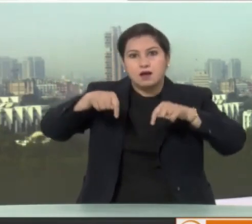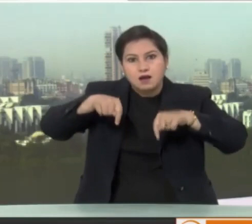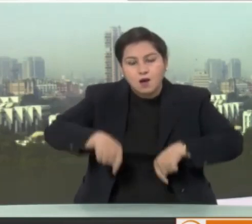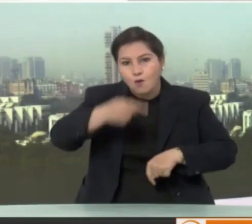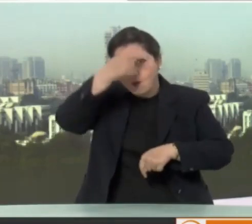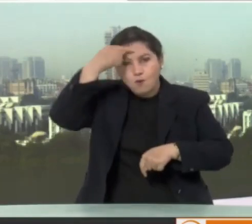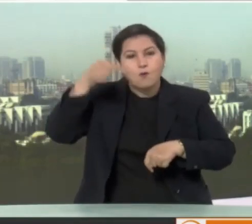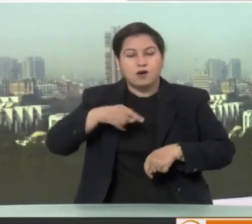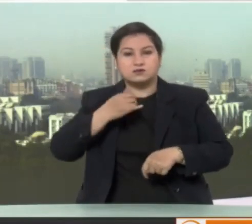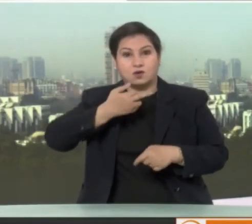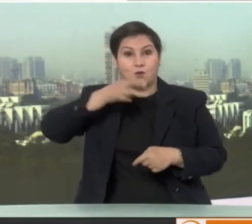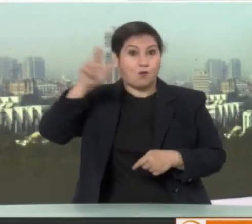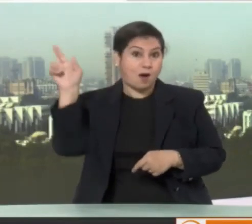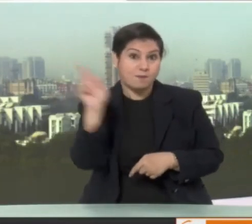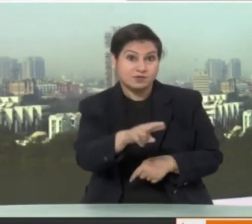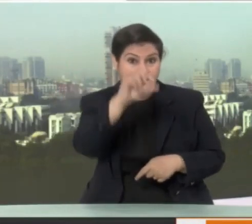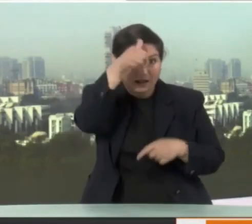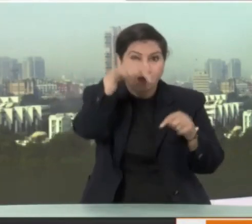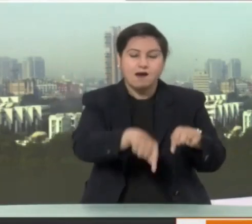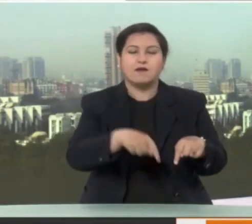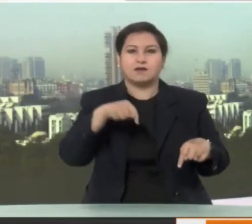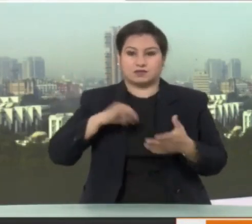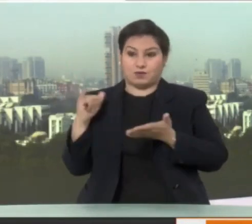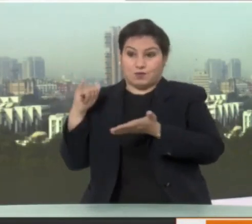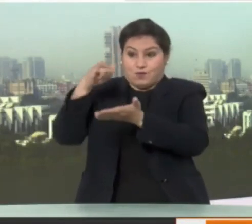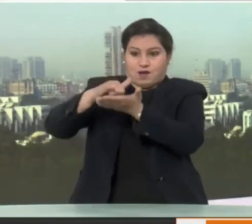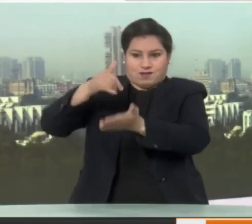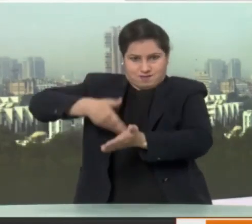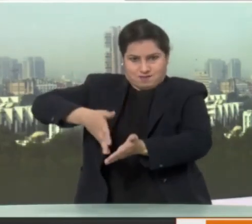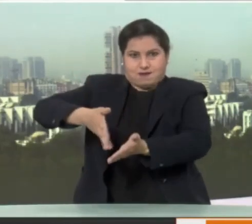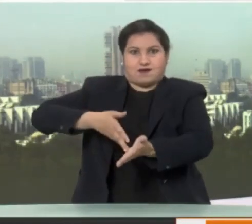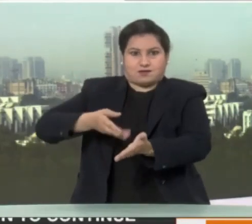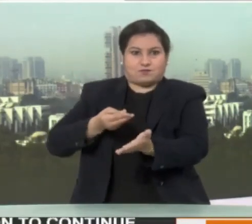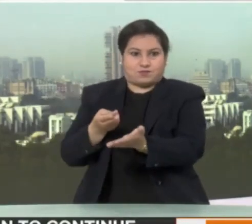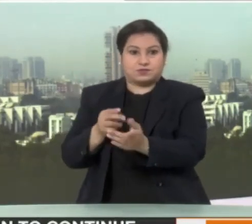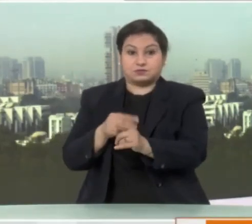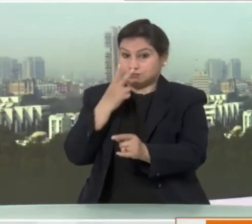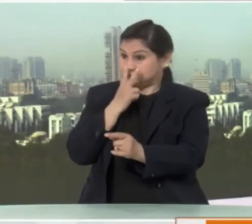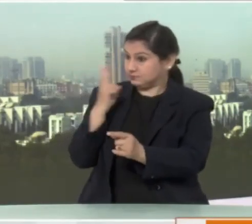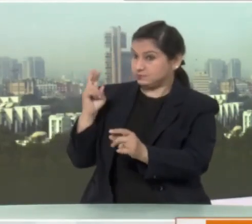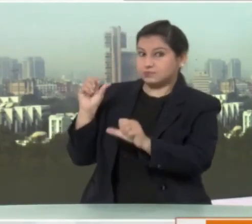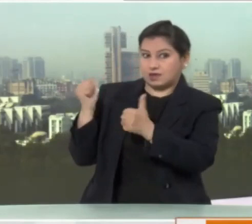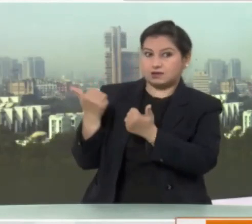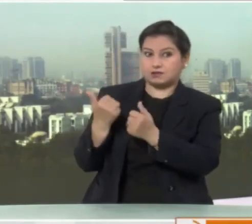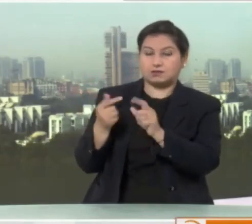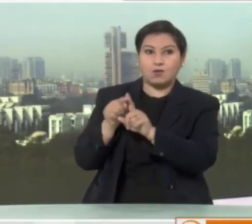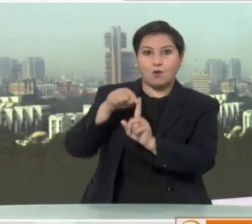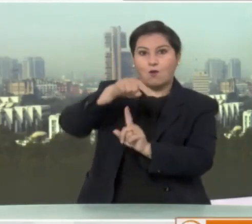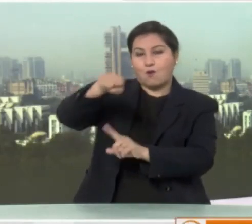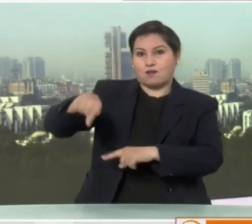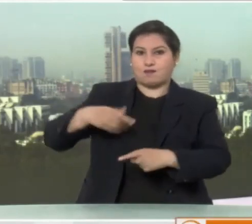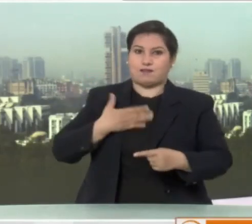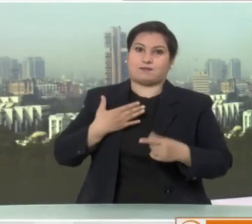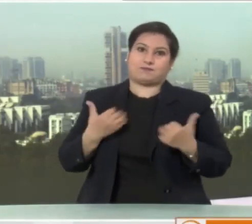हैं, वापस जा रहे हैं। सो आज हमारी फ़्लाइट है और आप देख सकते हैं कि पीछे माहौल कैसा बना हुआ है।